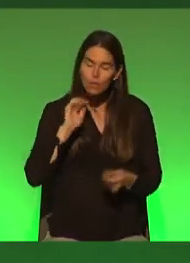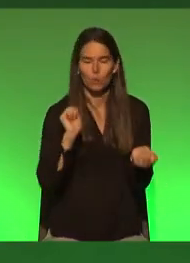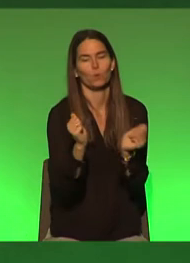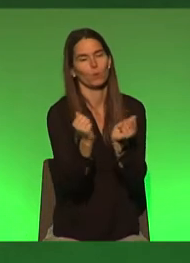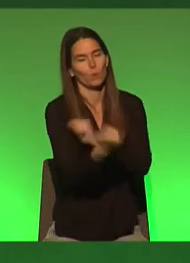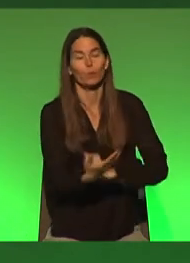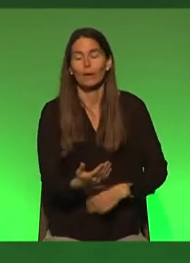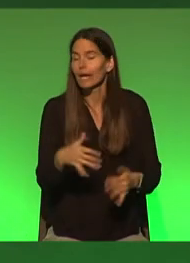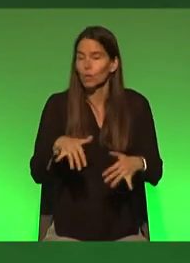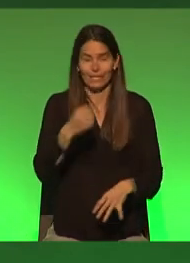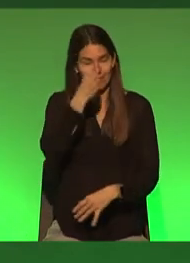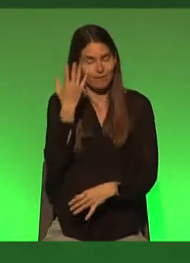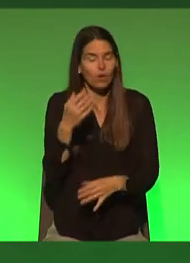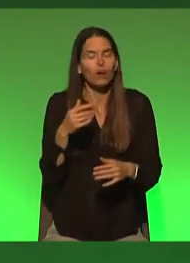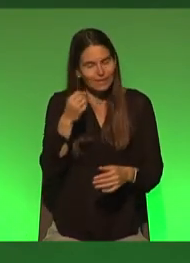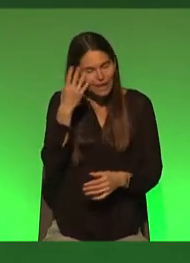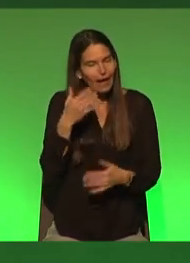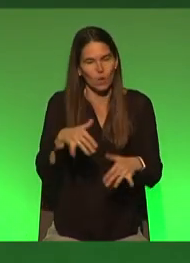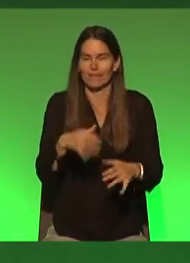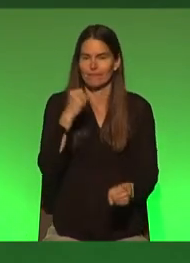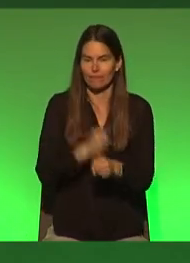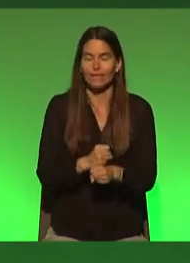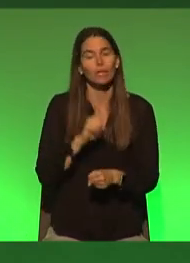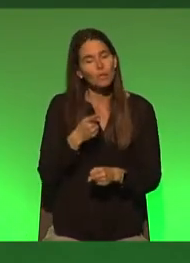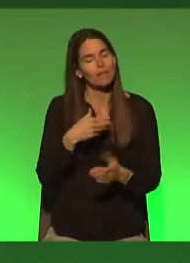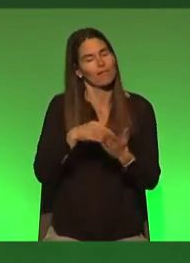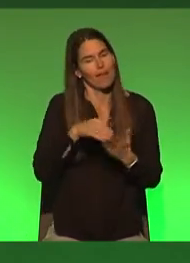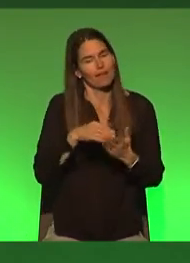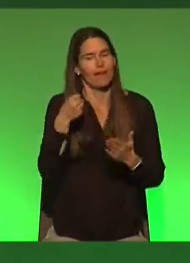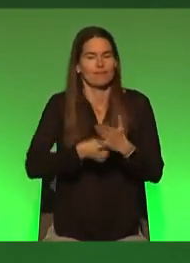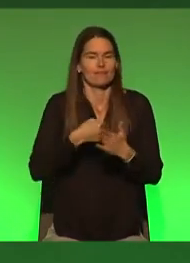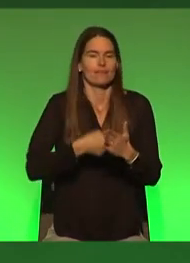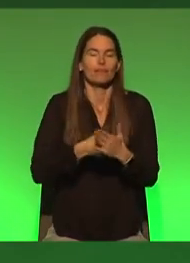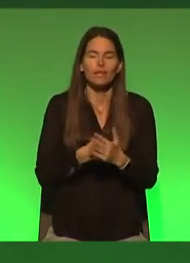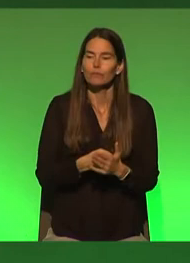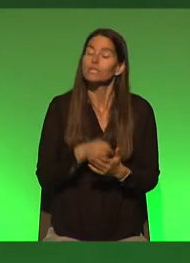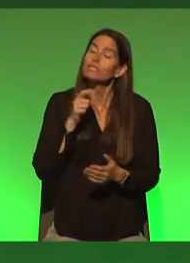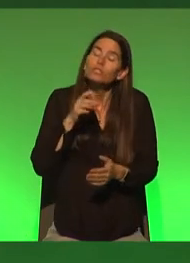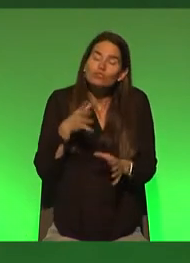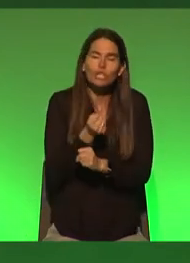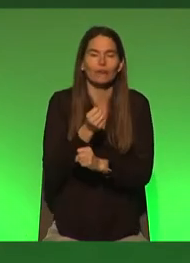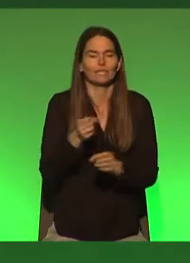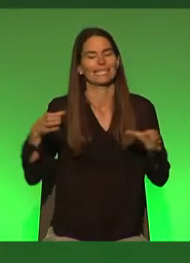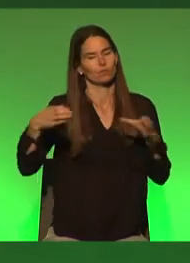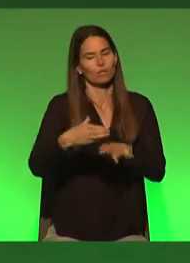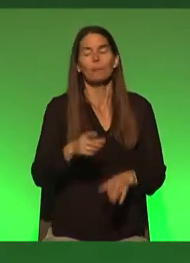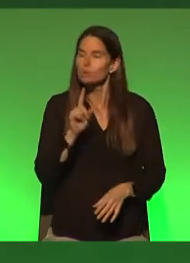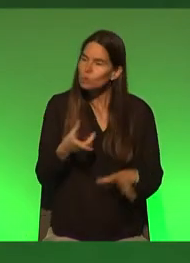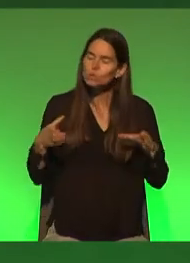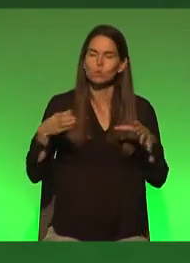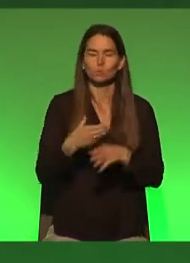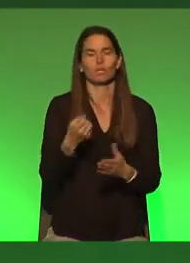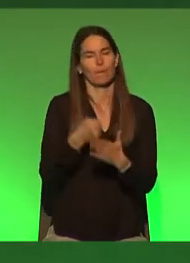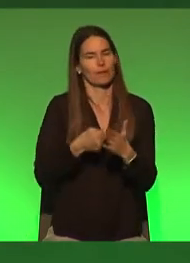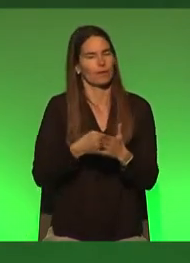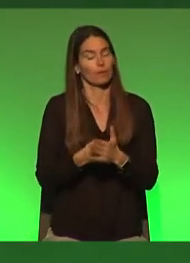klar ist, wir sind auf diesem Weg noch einige Schritte vom Ziel entfernt. Und wir werden diesen Weg nur gemeinsam gehen können. Wir werden es nur schaffen,